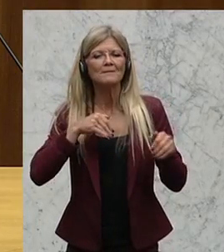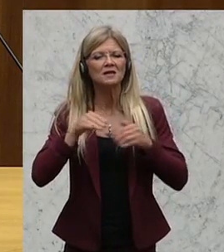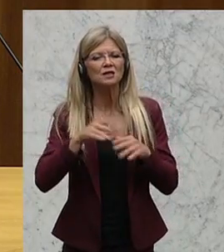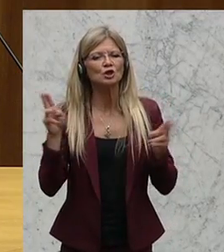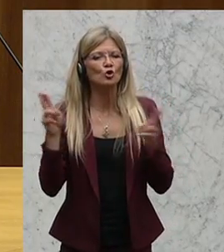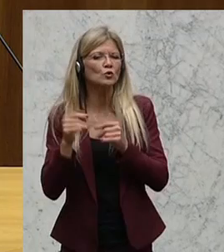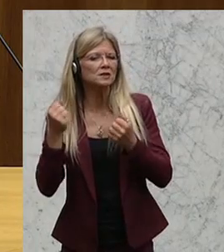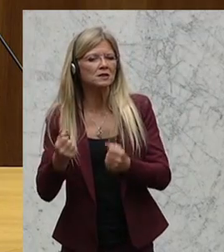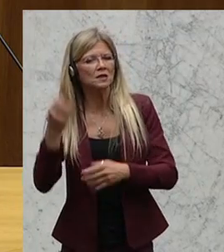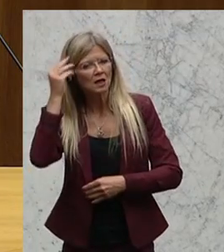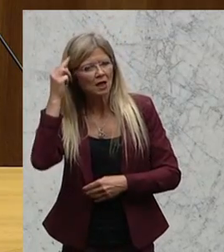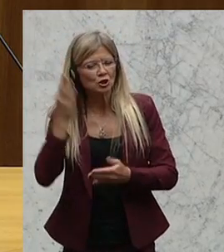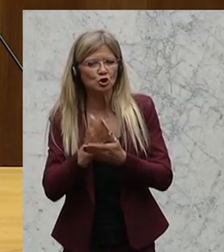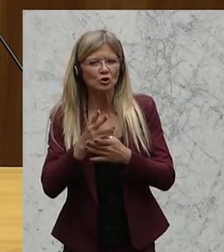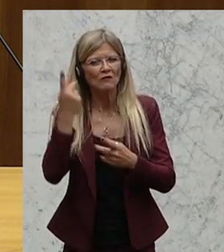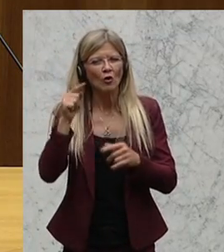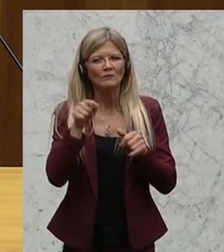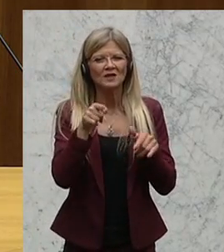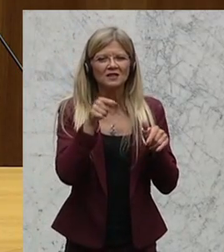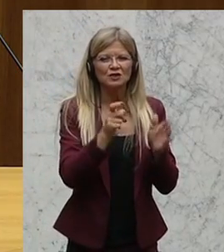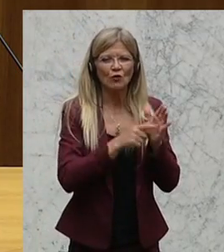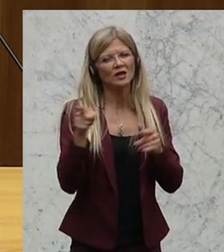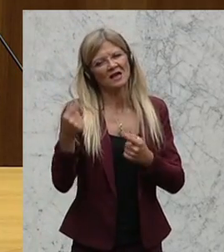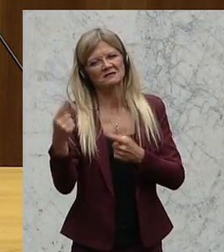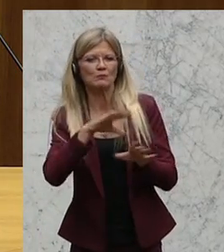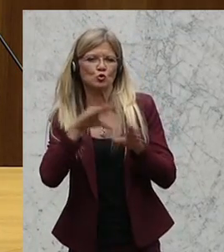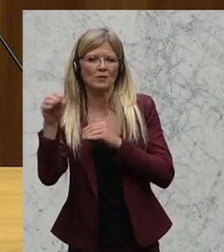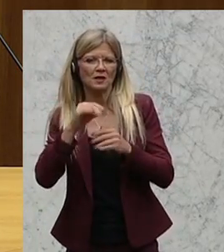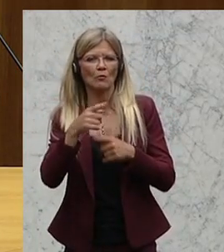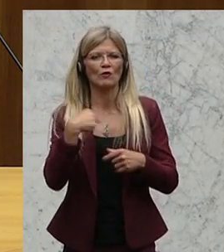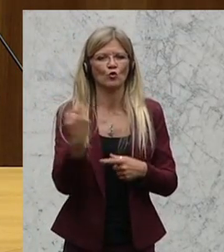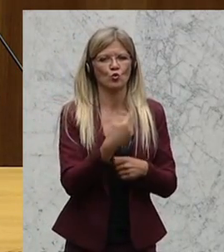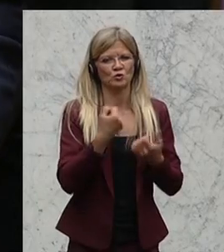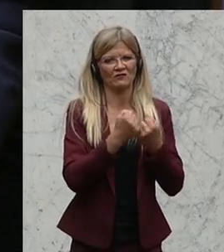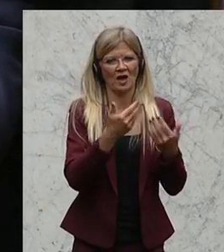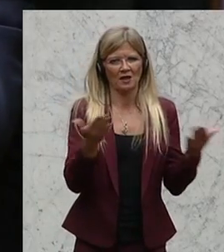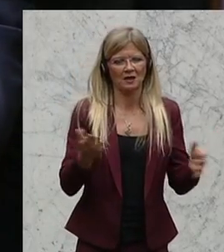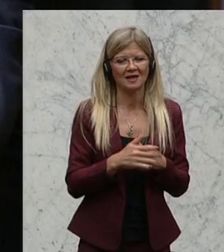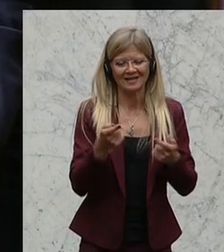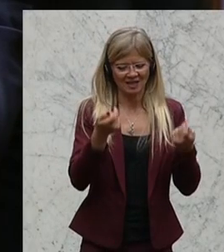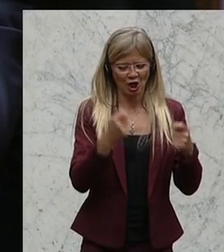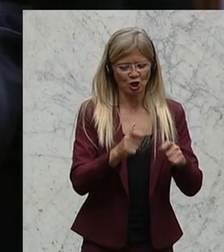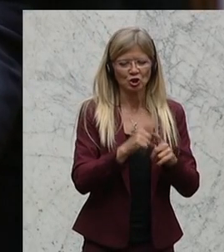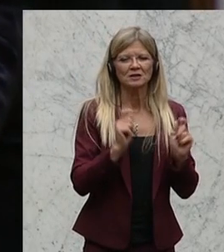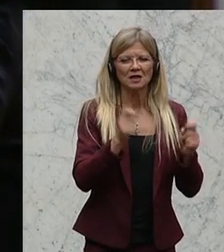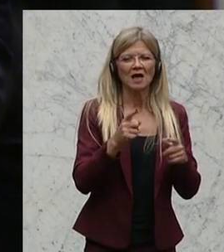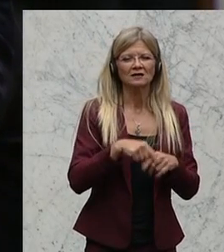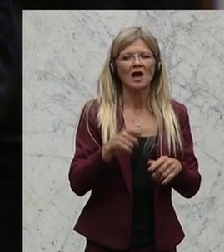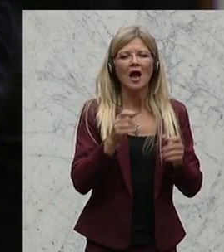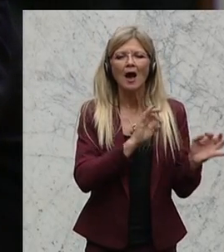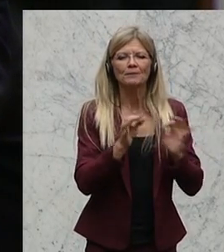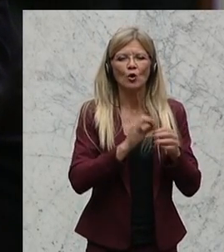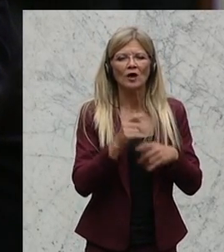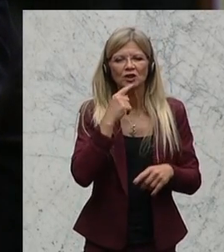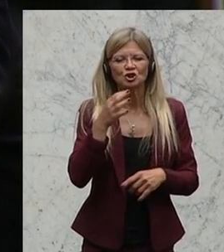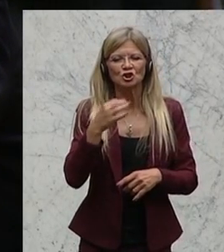ja ausschließlich auch Forderungen sind, die er von uns übernommen hat. Dieser Entschließungsantrag der Abgeordneten Strache und Mölzer lautet wie